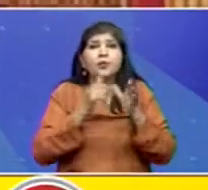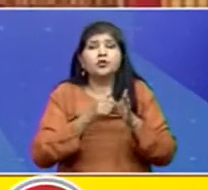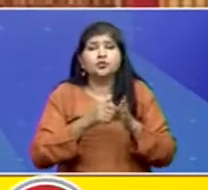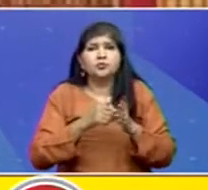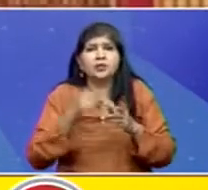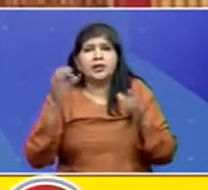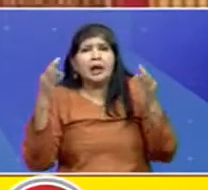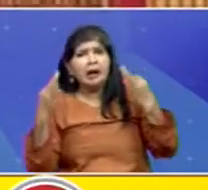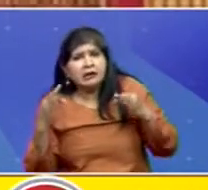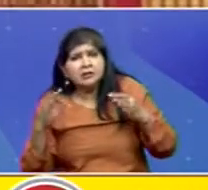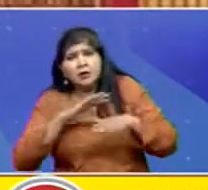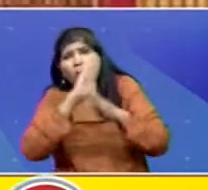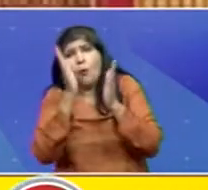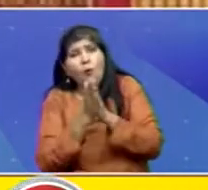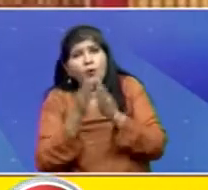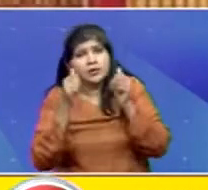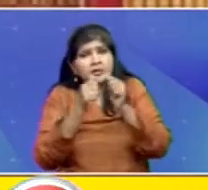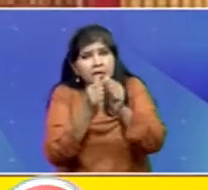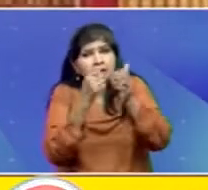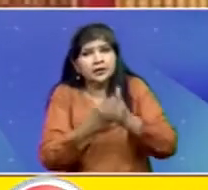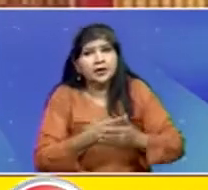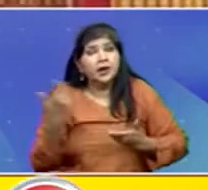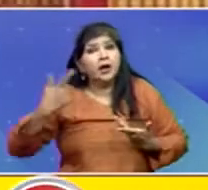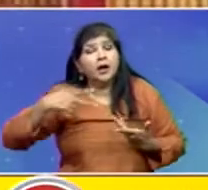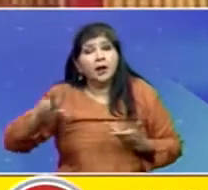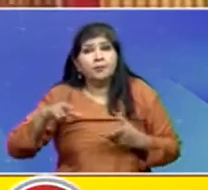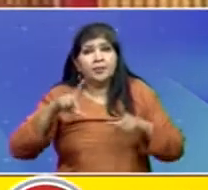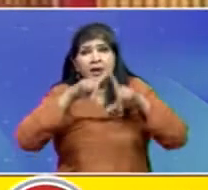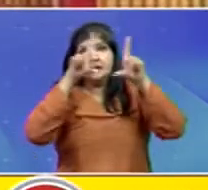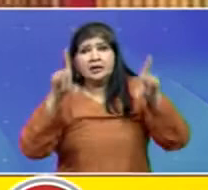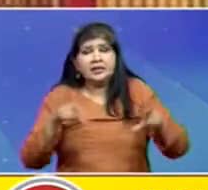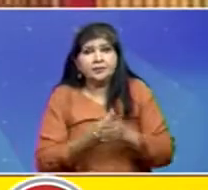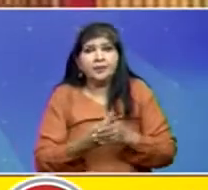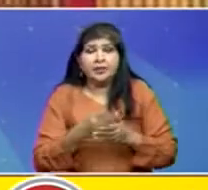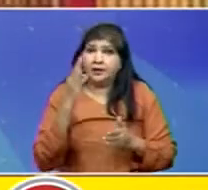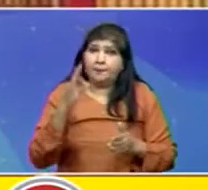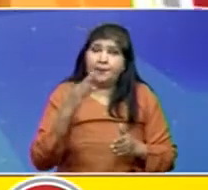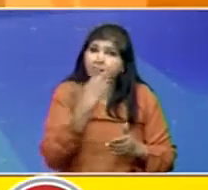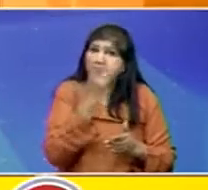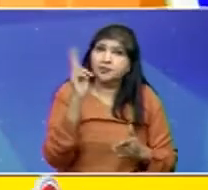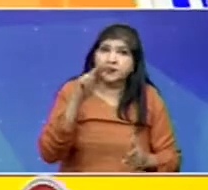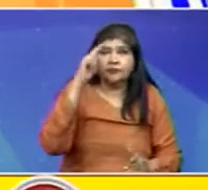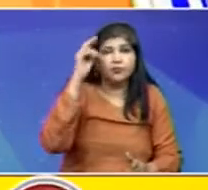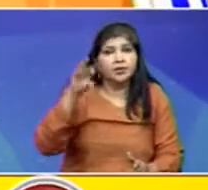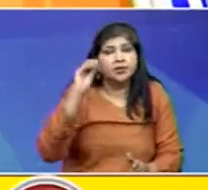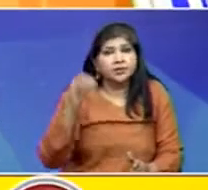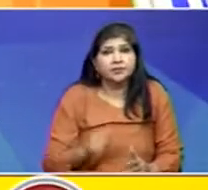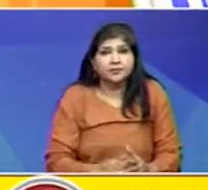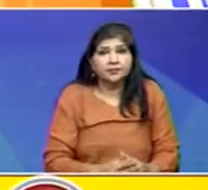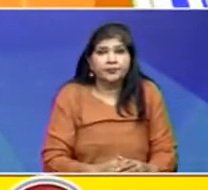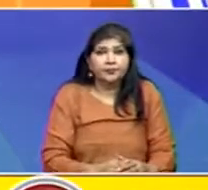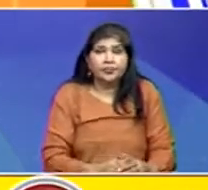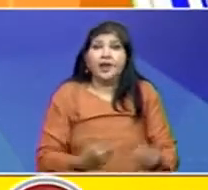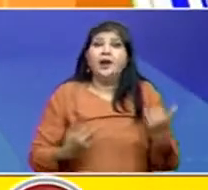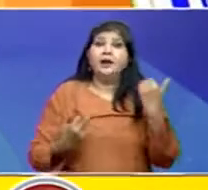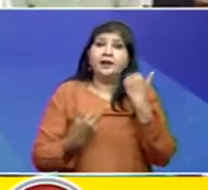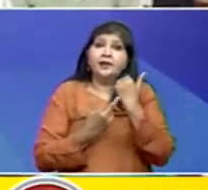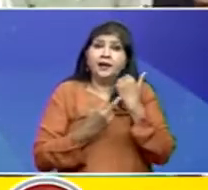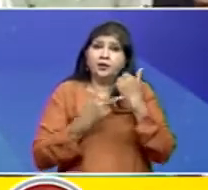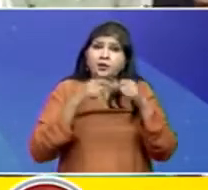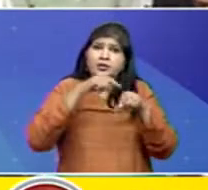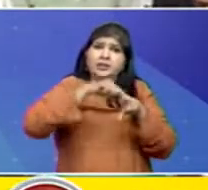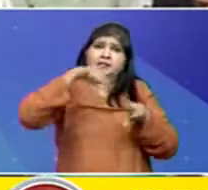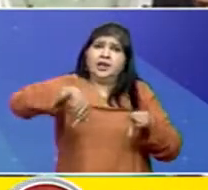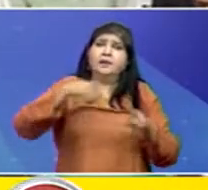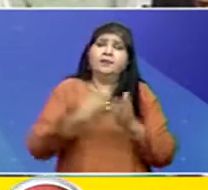है, यह अपने यूनिक डिस्प्ले के लिए भी जाना जाता है साथियों टेक्नोलोजी के इस दौर